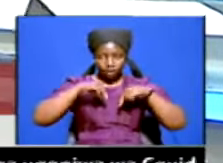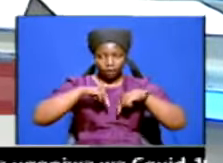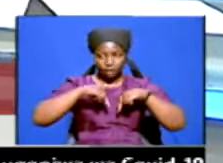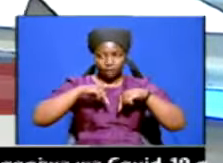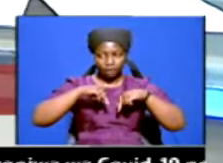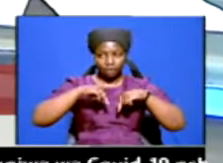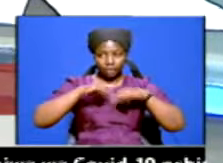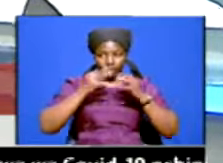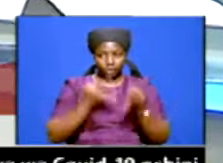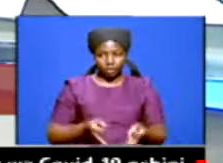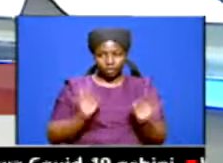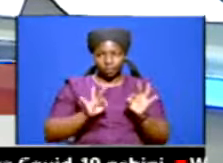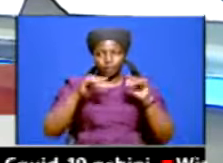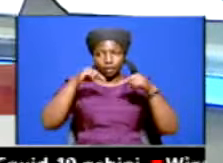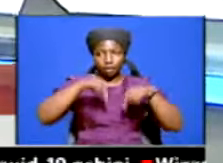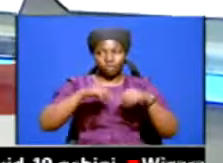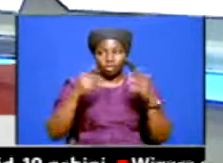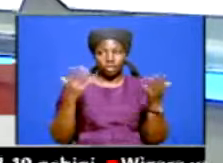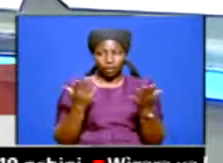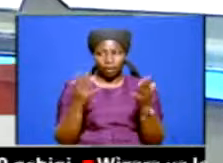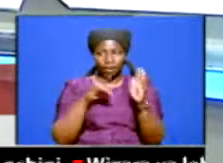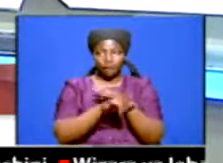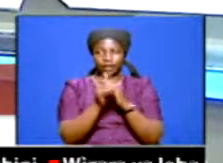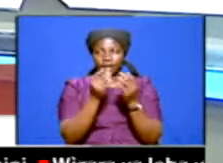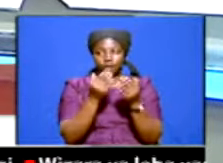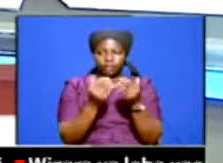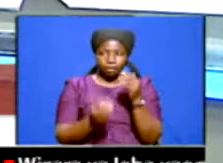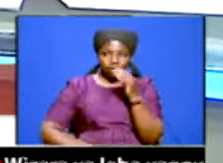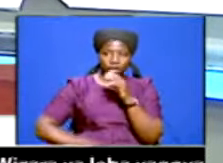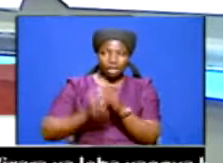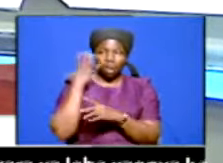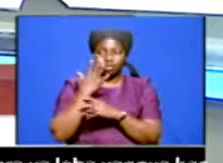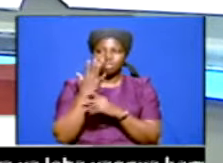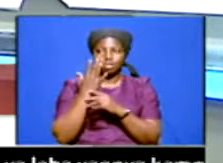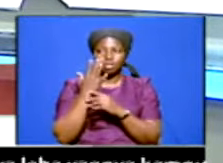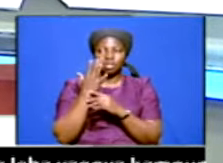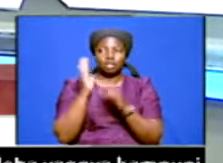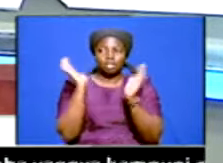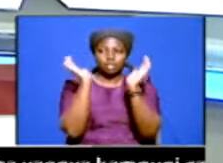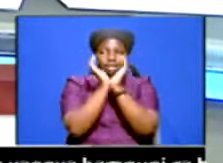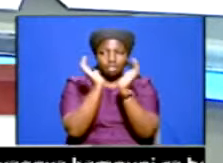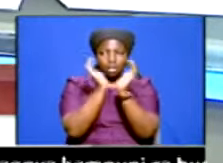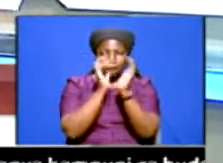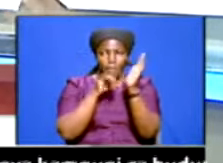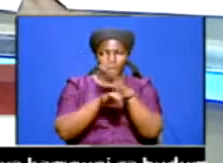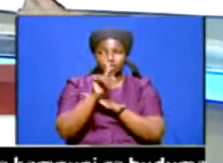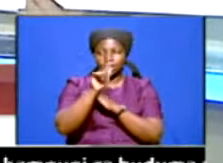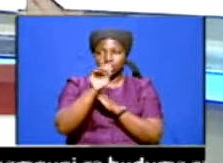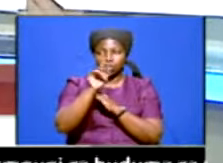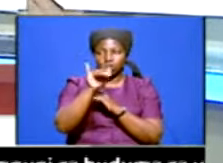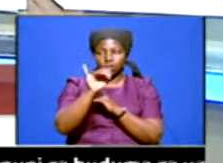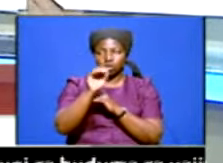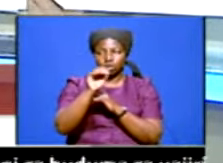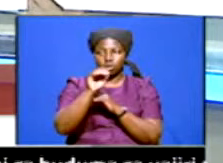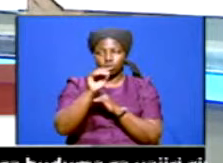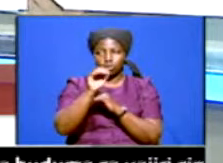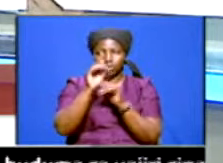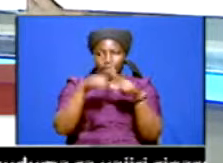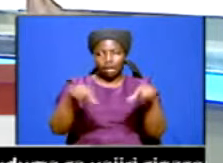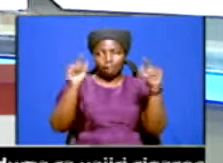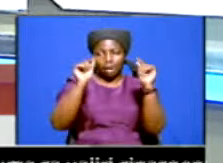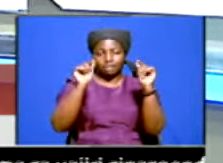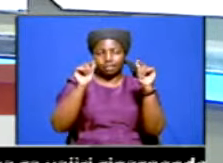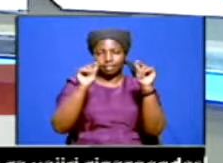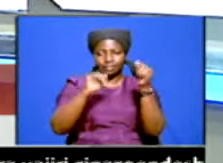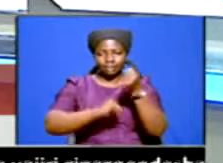rasmi leo katika sherehe ya ufunguzi ikiandaliwa katika uga wa Olimpiki jijini Tokyo, Japani, bila kuwepo kwa mashabiki. Sasa wana michezo nao